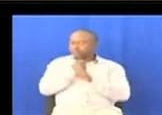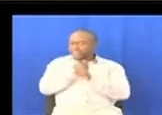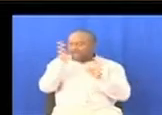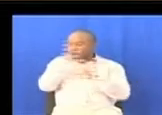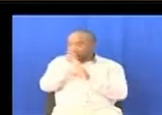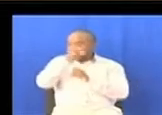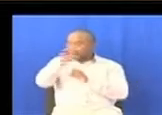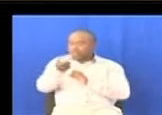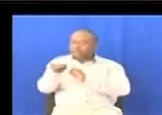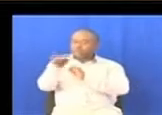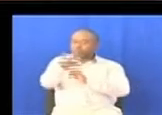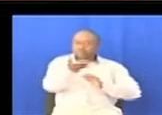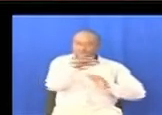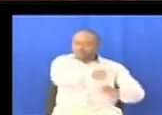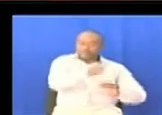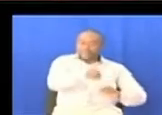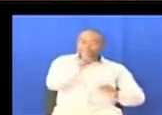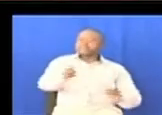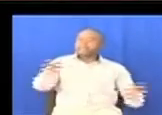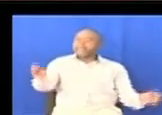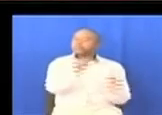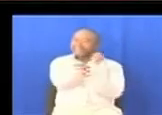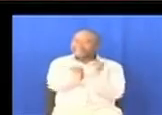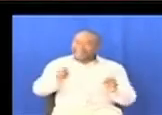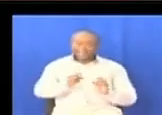Haiwezekani, haikubariki.